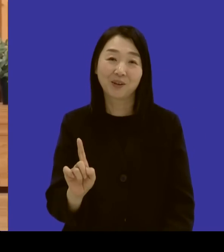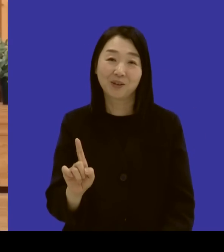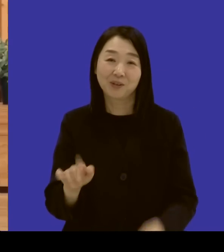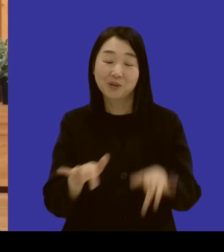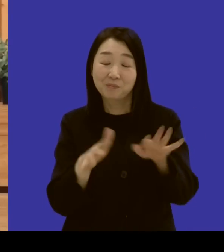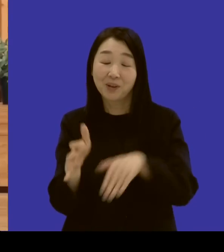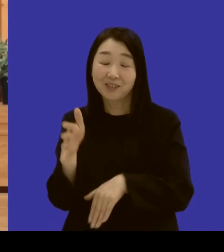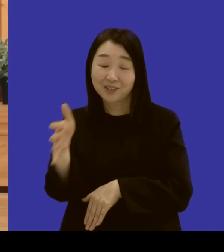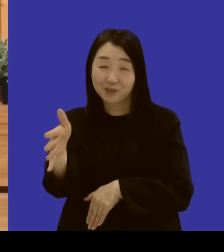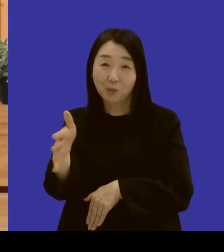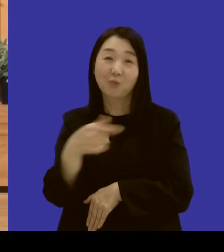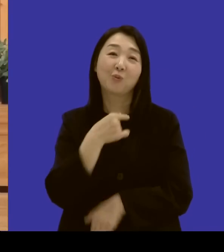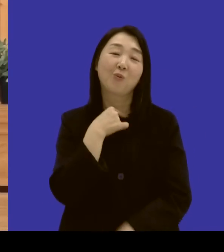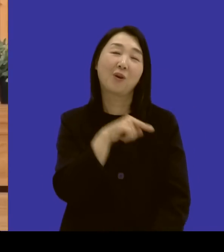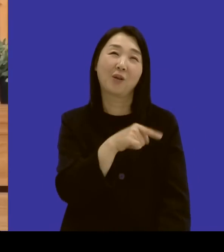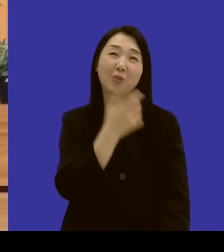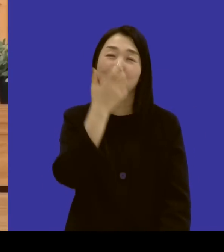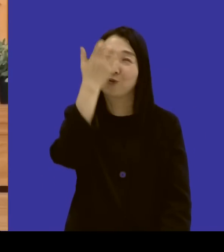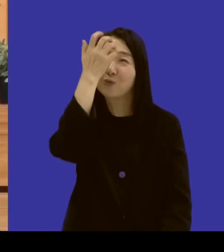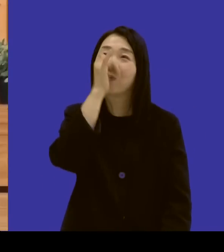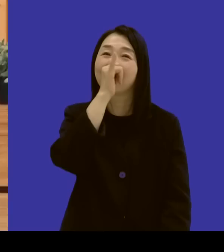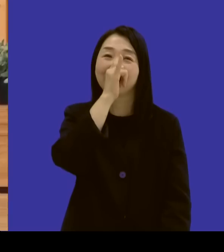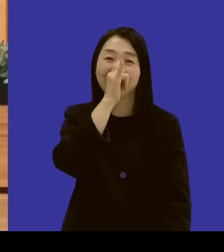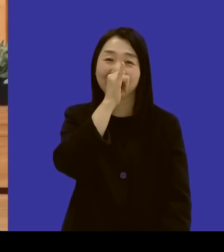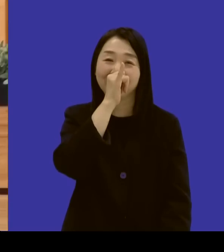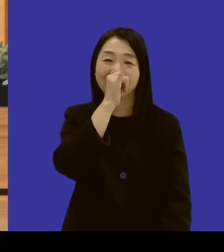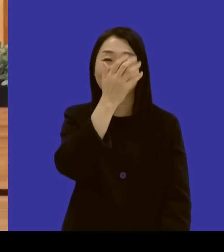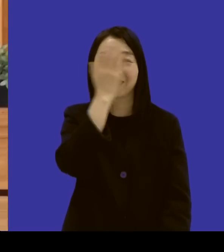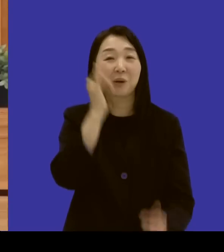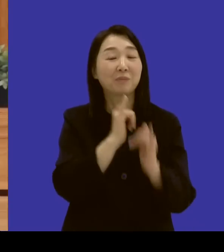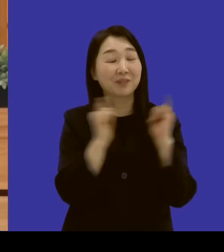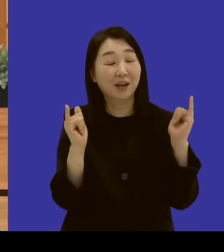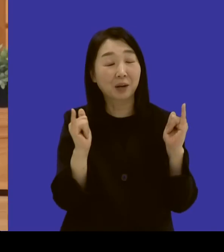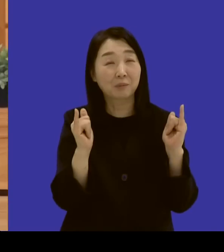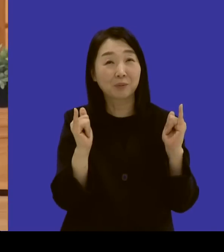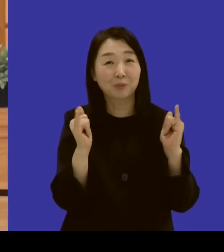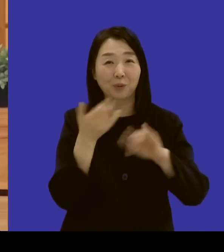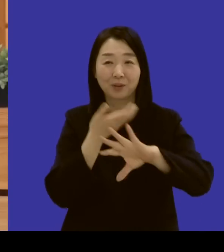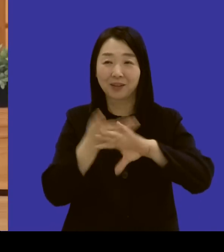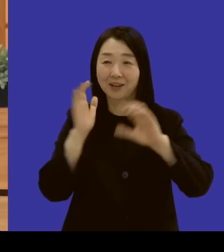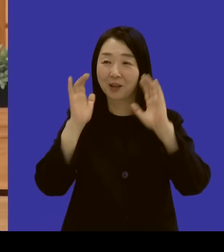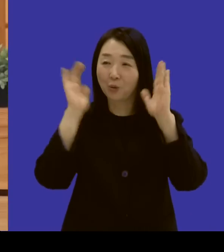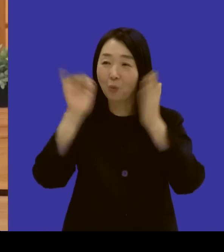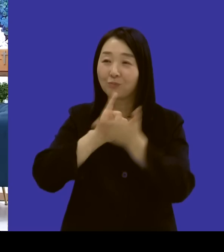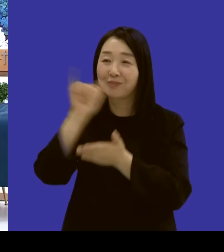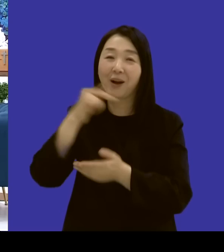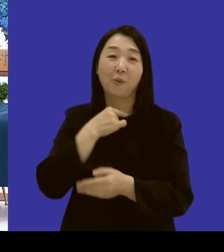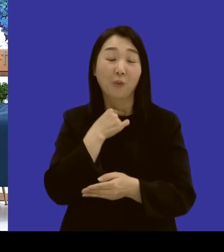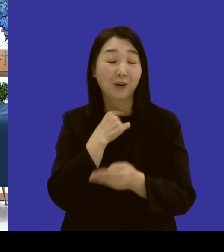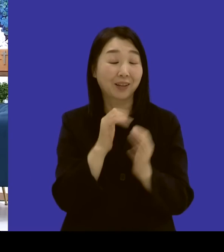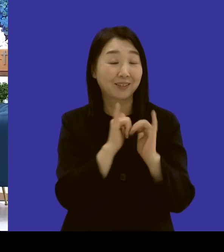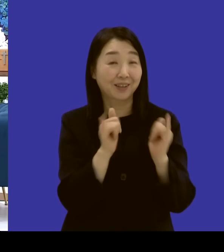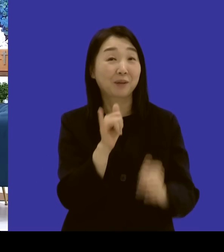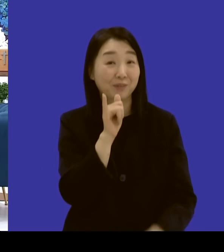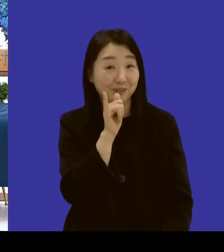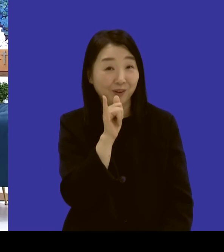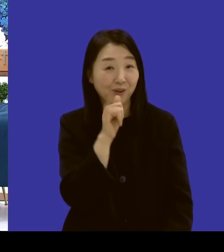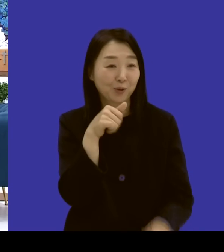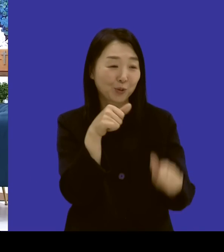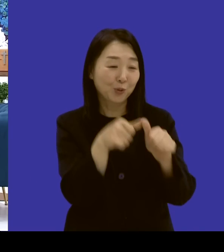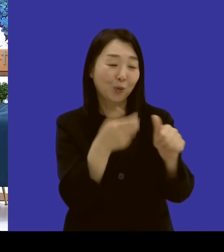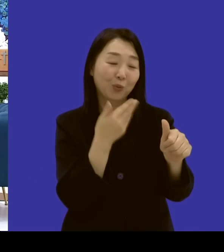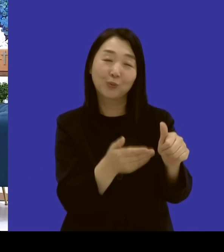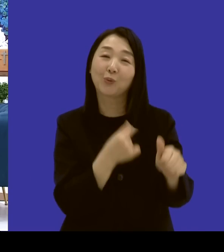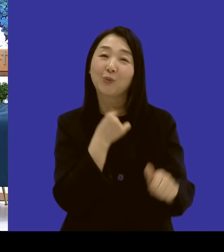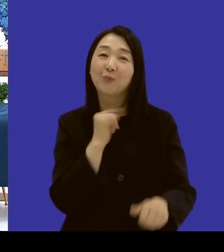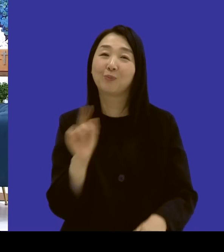피아니스트를 꿈꾸면서 꿈을 키우고 있을 많은 다음 세대들 또 뭐 유학을 준비하는 분들도 많이 계실 테고 어떤 얘기를 어떤 조언을 좀 해주고